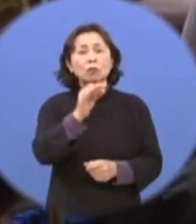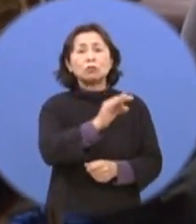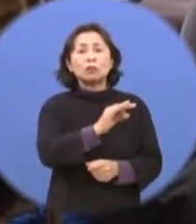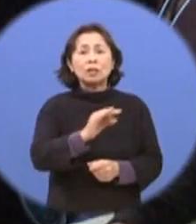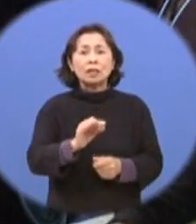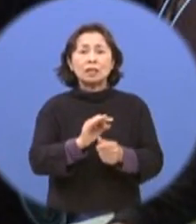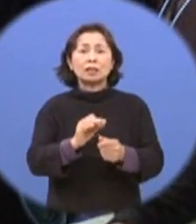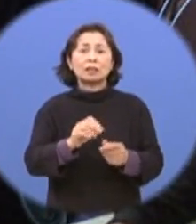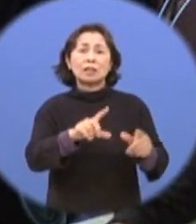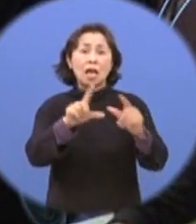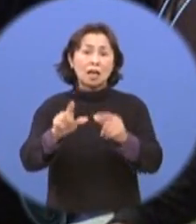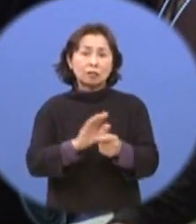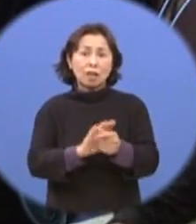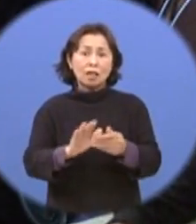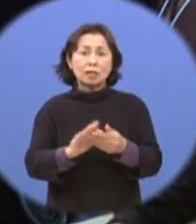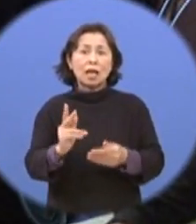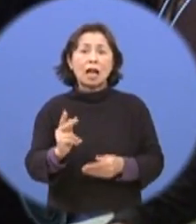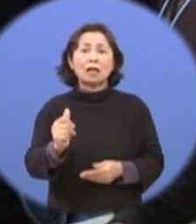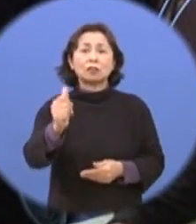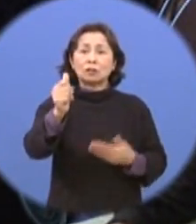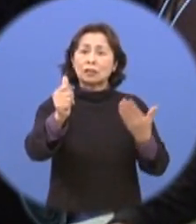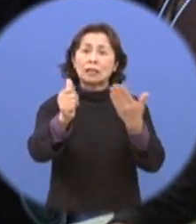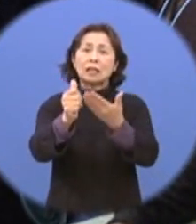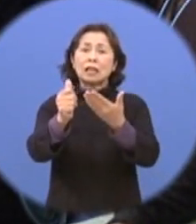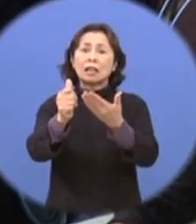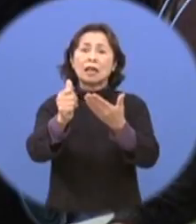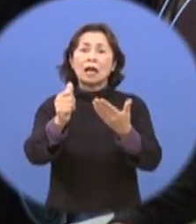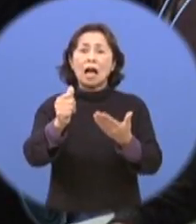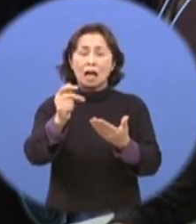坂本八丁に聞きました